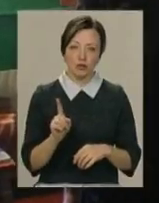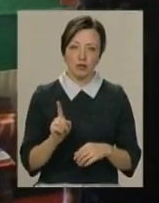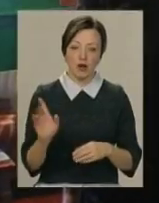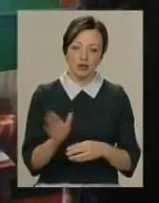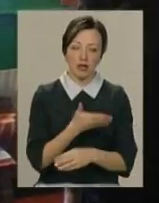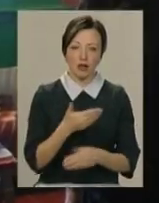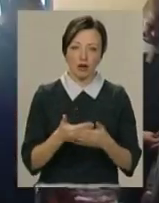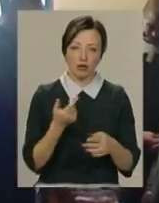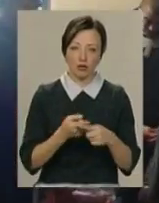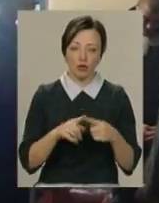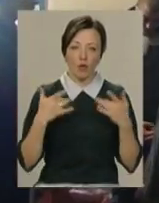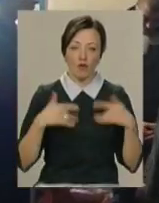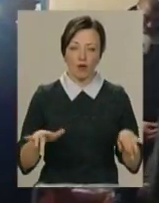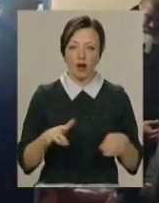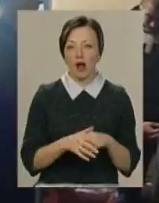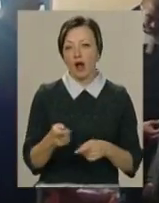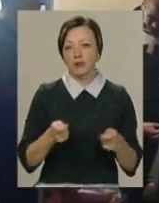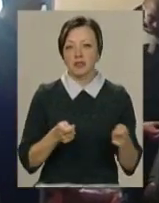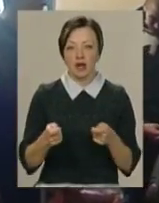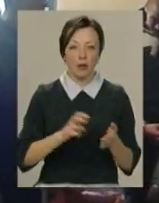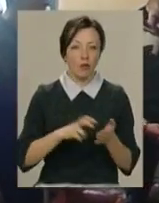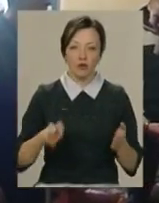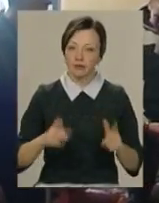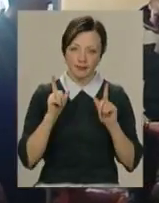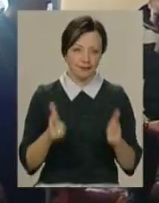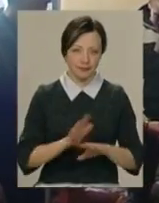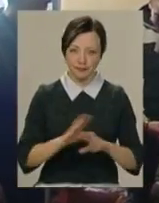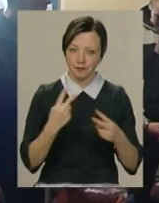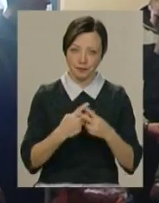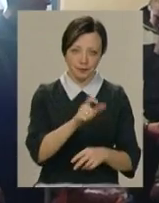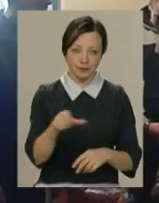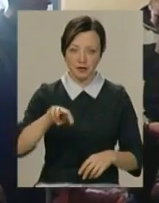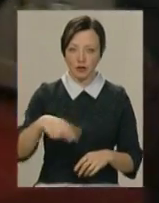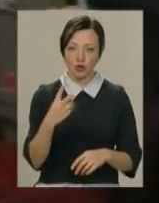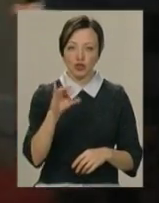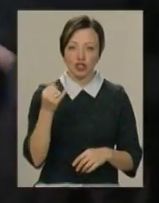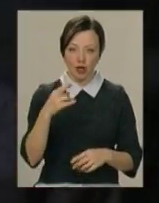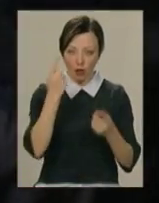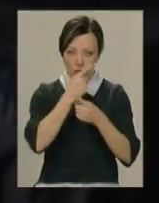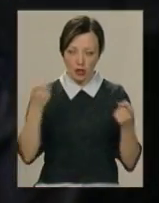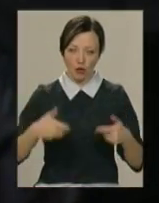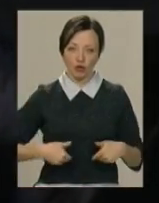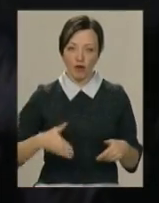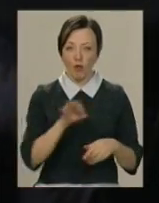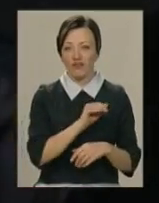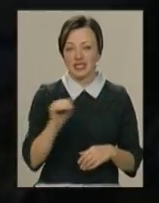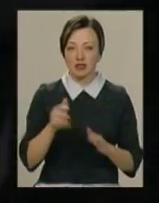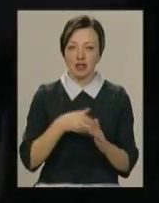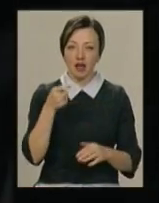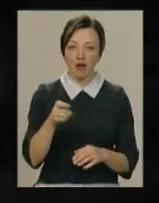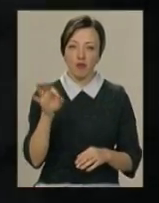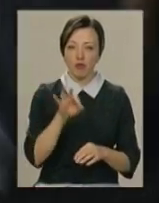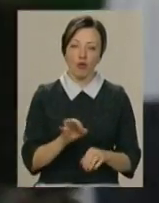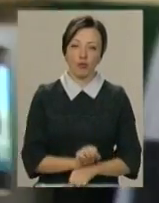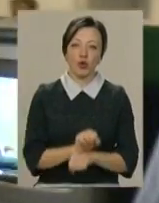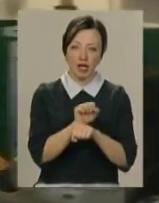відстранили їх відсюди, взагалі, уволили. Адміністрація на поступки не пішла, тож в'язні 22 січня оголосили голодування. Офіційну заяву про акцію